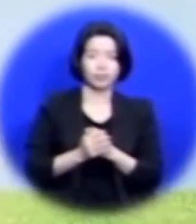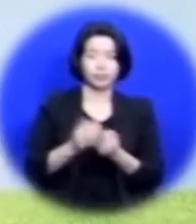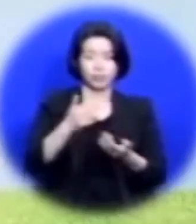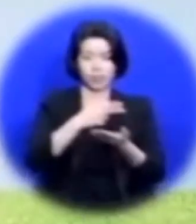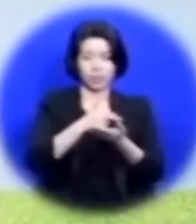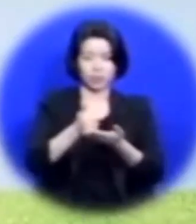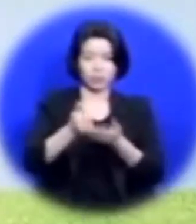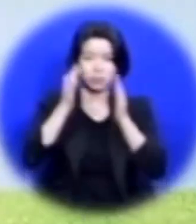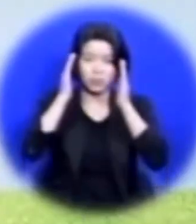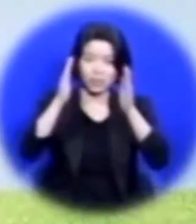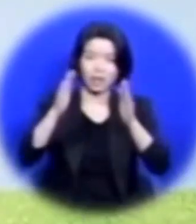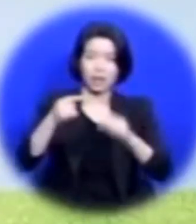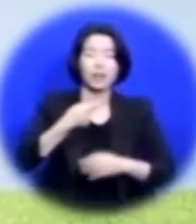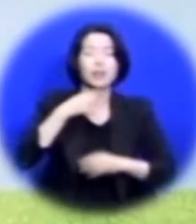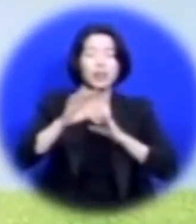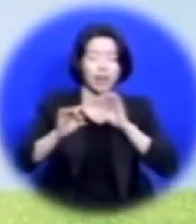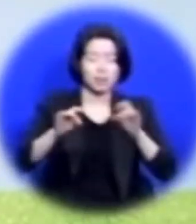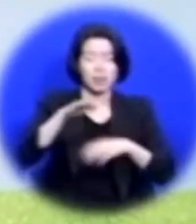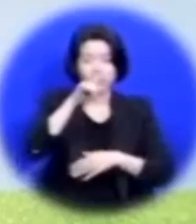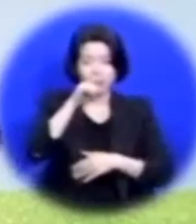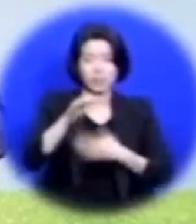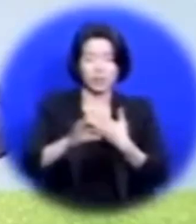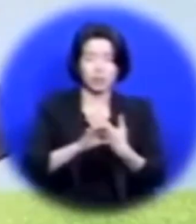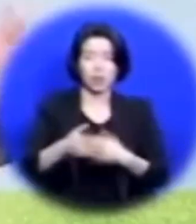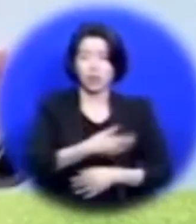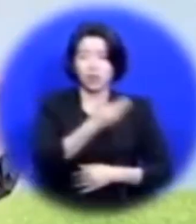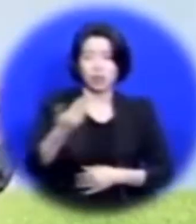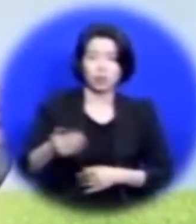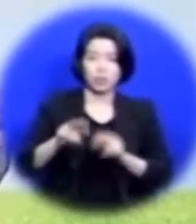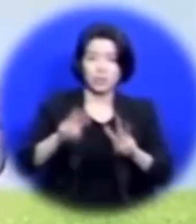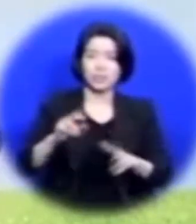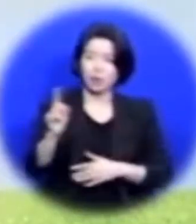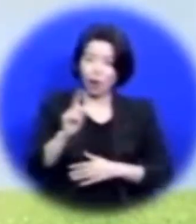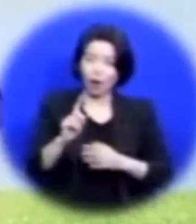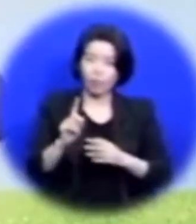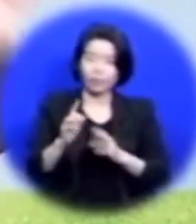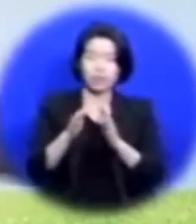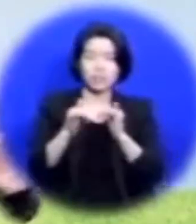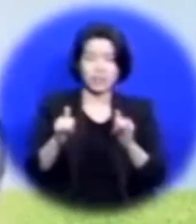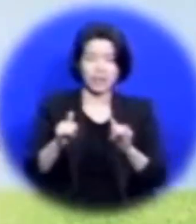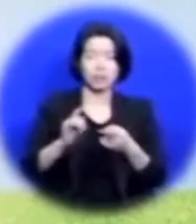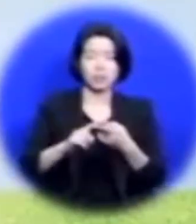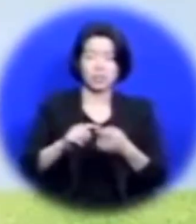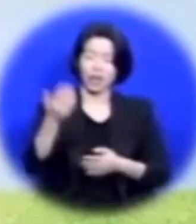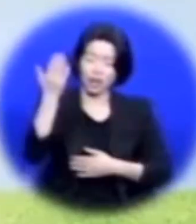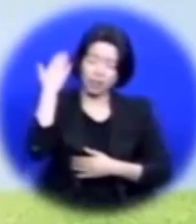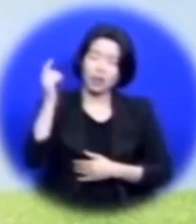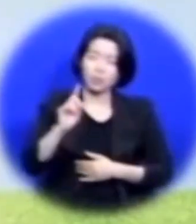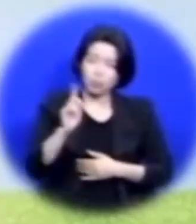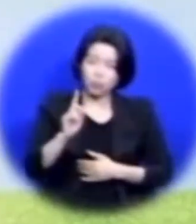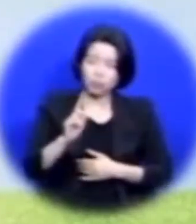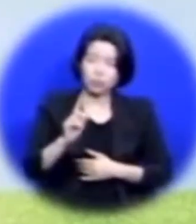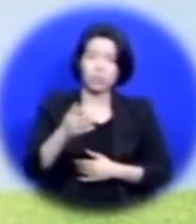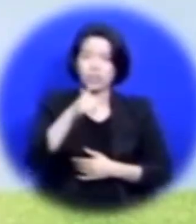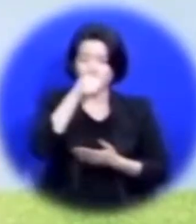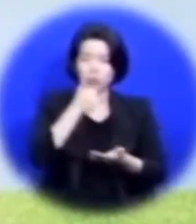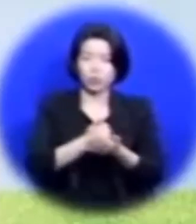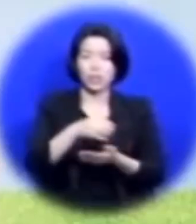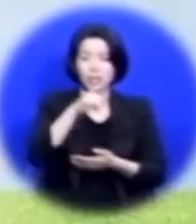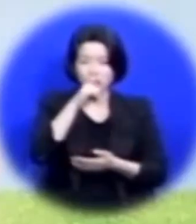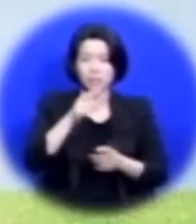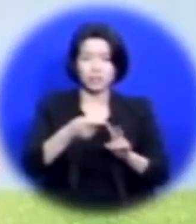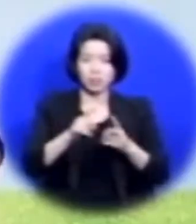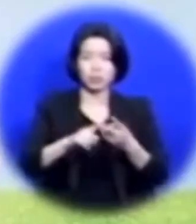주님을 향한 갈망이 있다면 여러분이 지금 어떤 사람이든지 과거의 어떤 죄를 지어 없든지 그것도 상관이